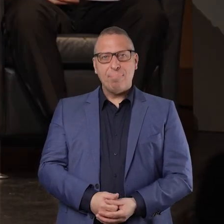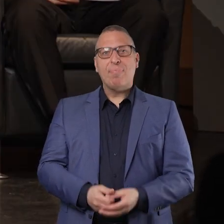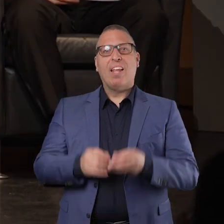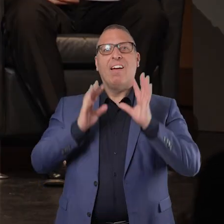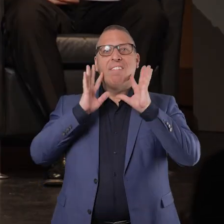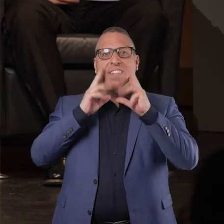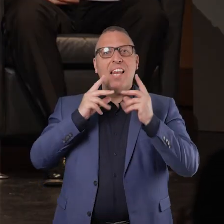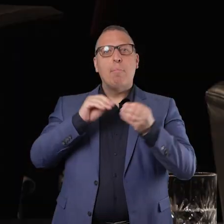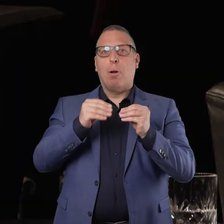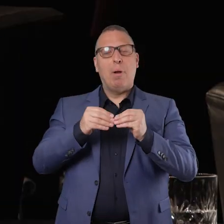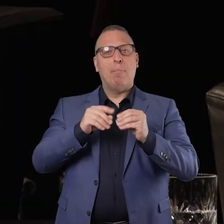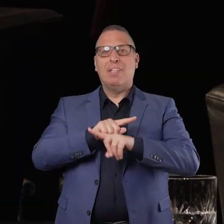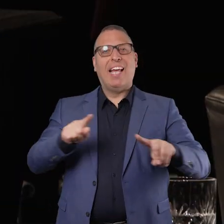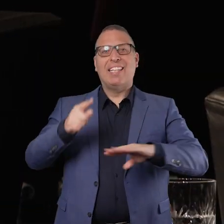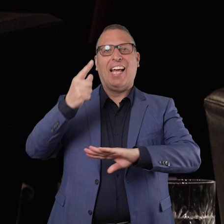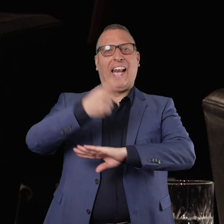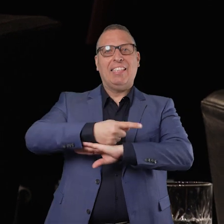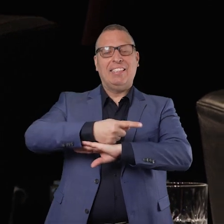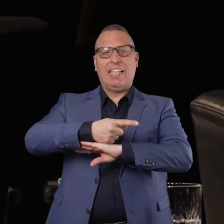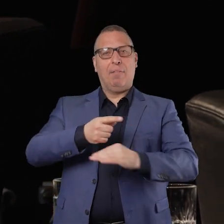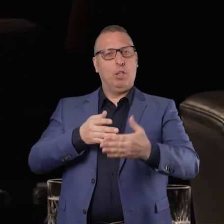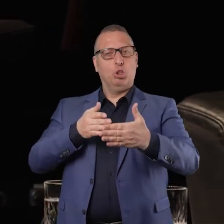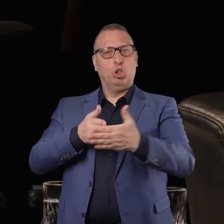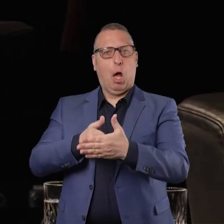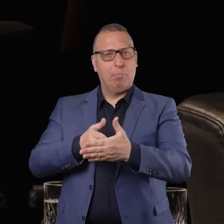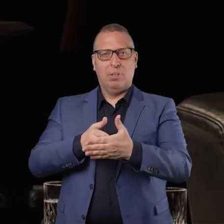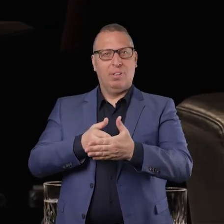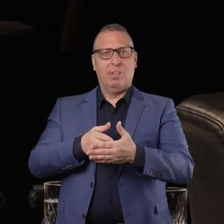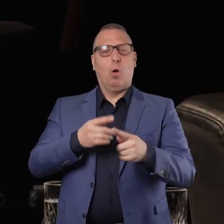Viele Probleme machen nicht Halt an der Grenze.